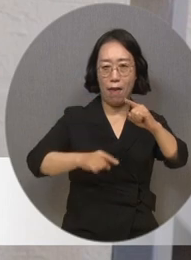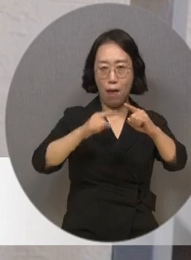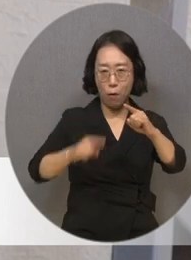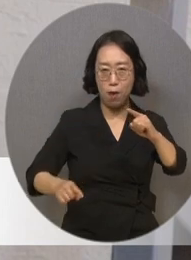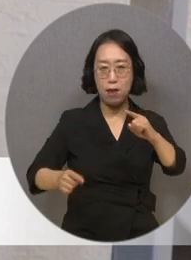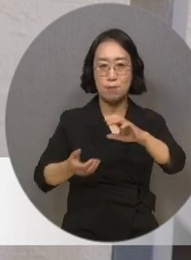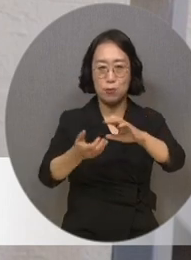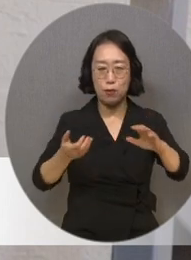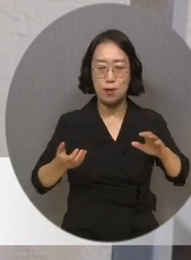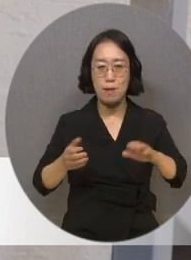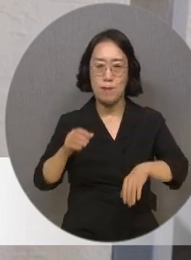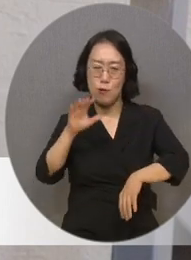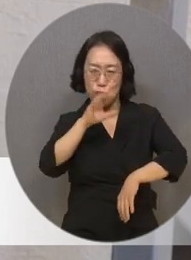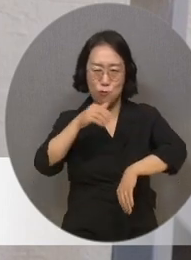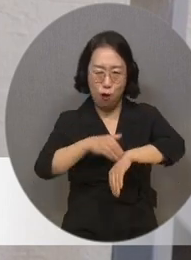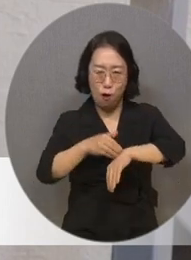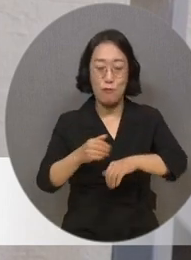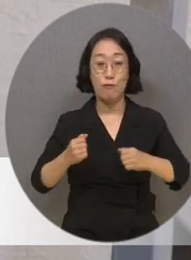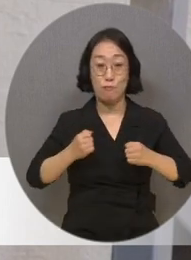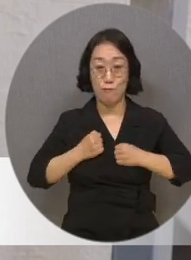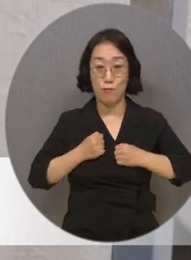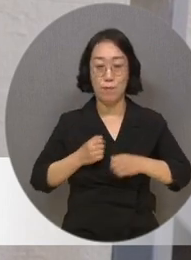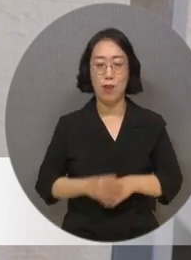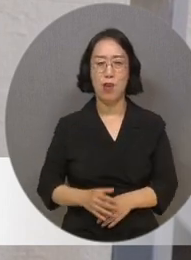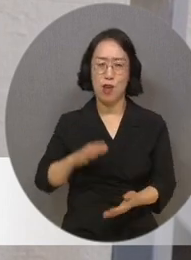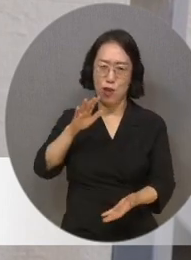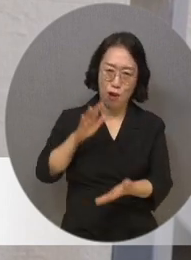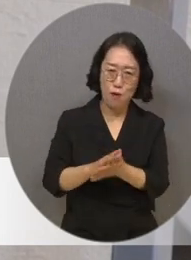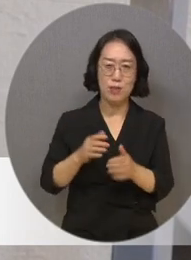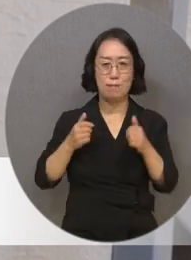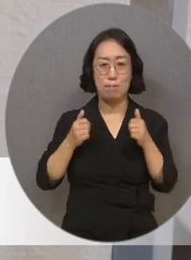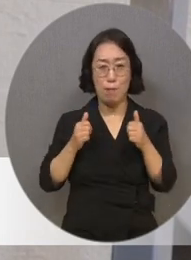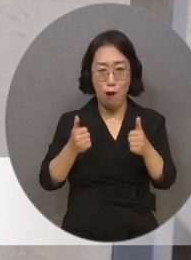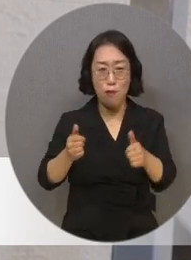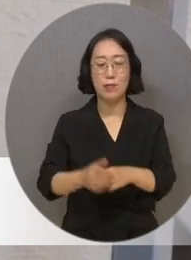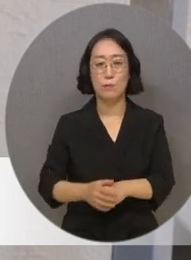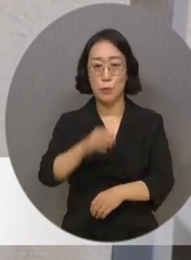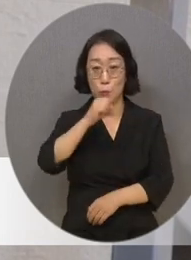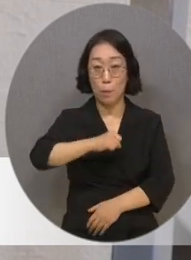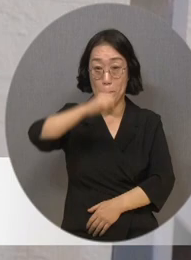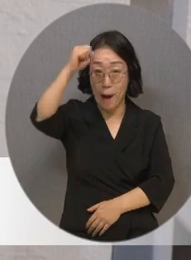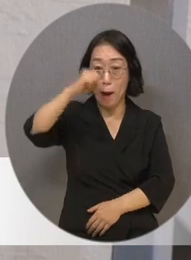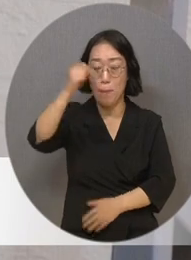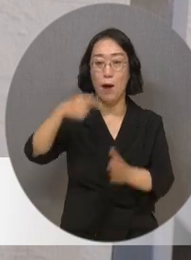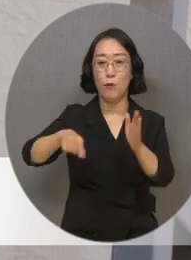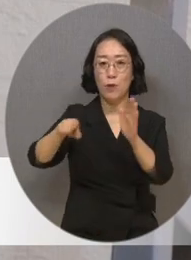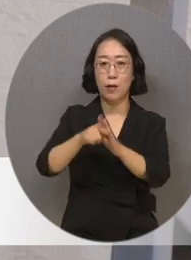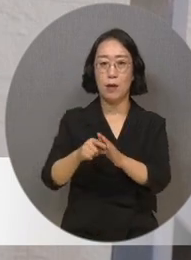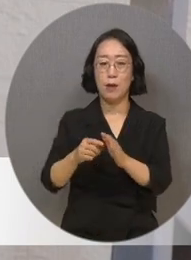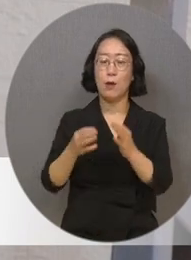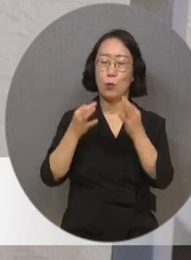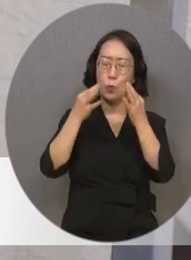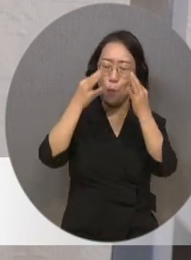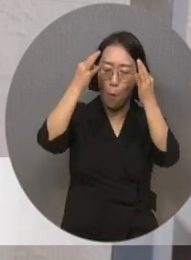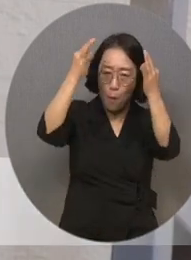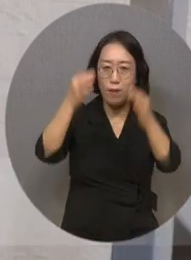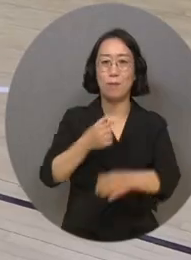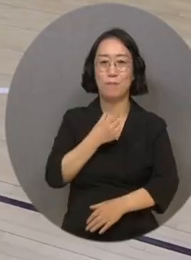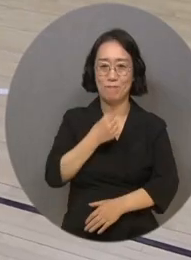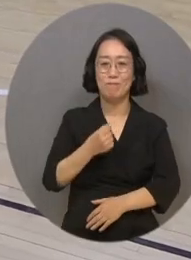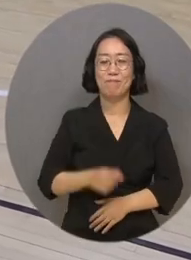위하여 최선을 다하고 있으며 앞으로 열과 성의를 다해서 좋은 성적을 내기 위해 열심히 더욱더